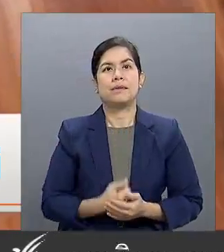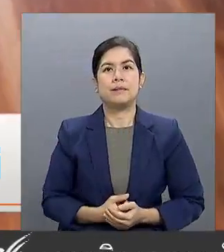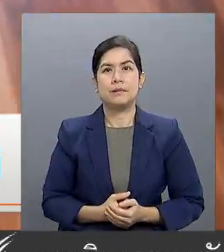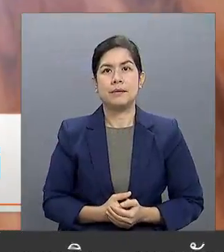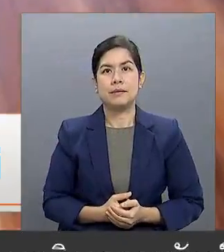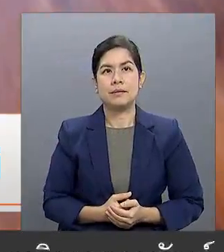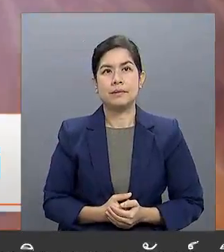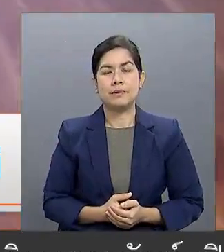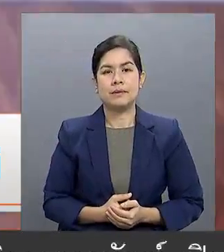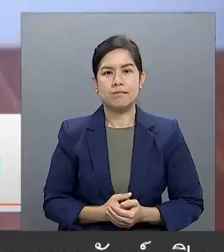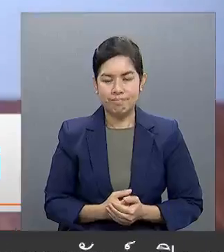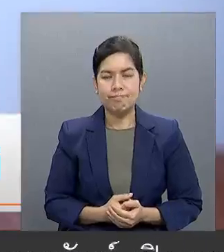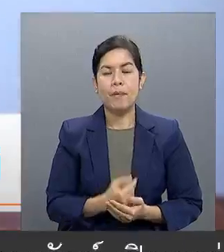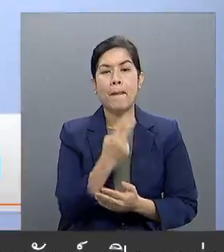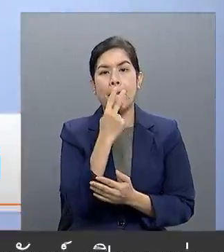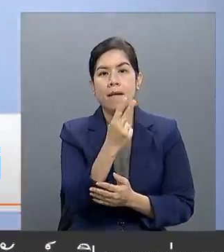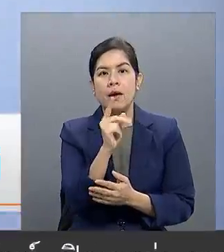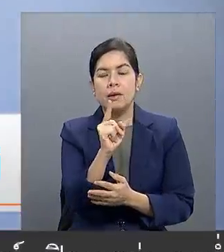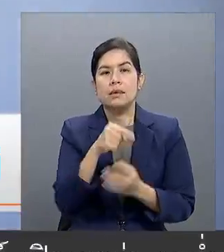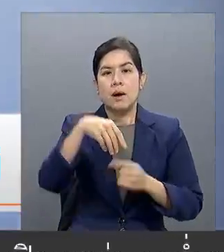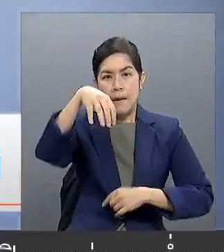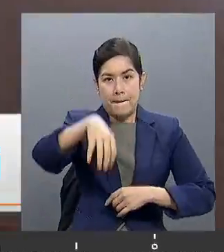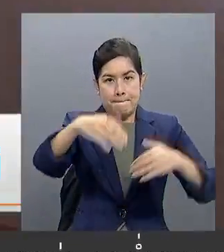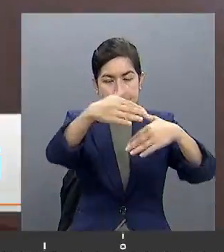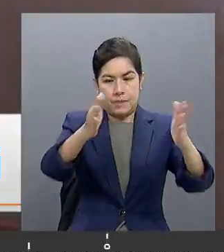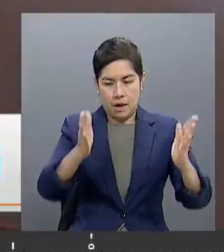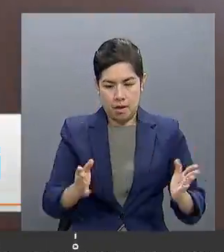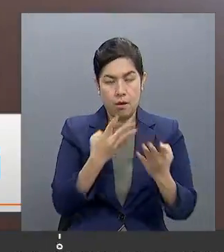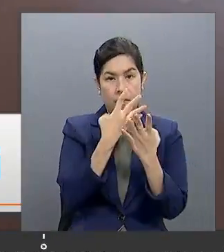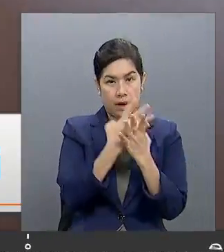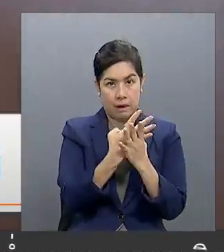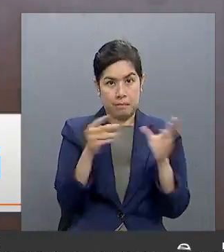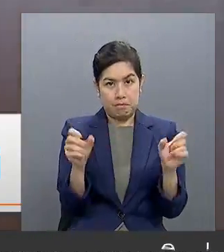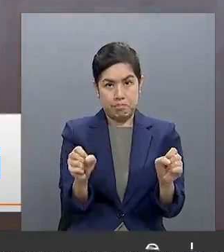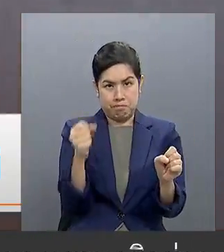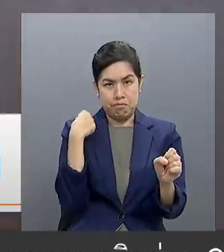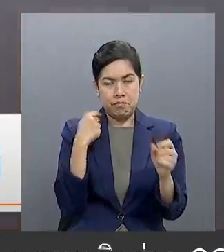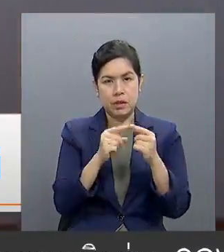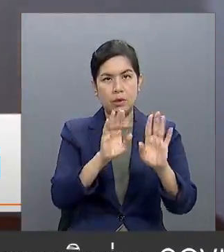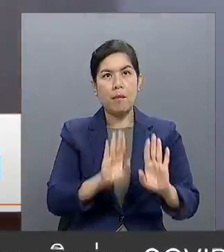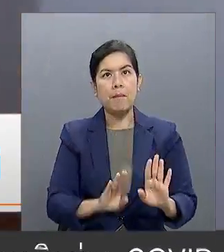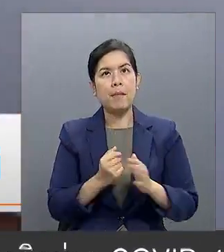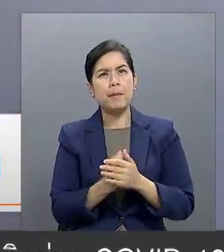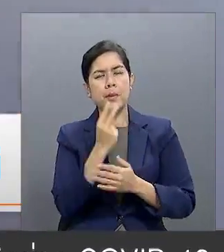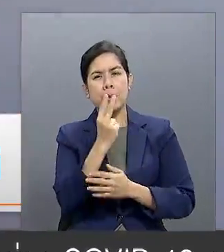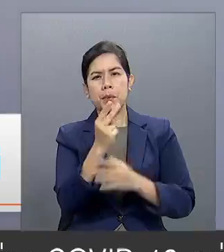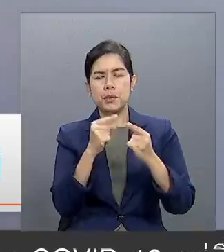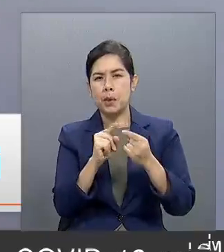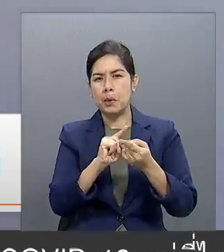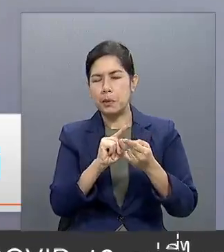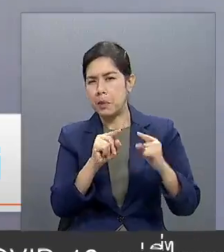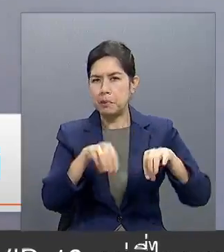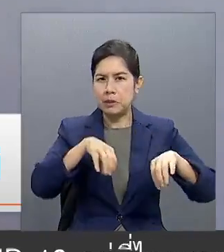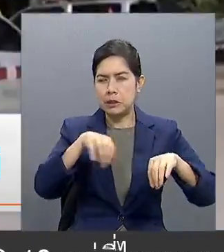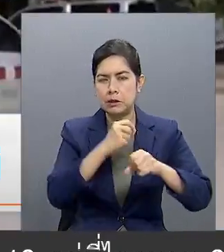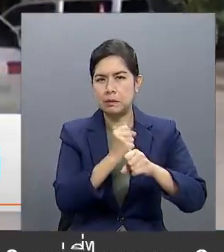ม่ก็ต้องทำนะครับคุณผู้ชมครับนี่คือห้องขังสไตล์วินเทจฮะซึ่งก็ดูเฉยๆแล้วกันอย่ามีโอกาสได้ไปใช้บริการ คือห้องขังสไ